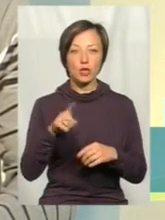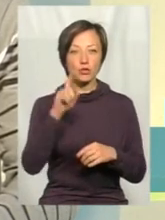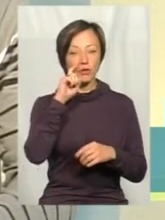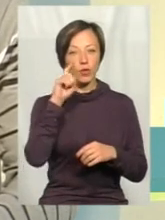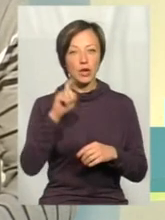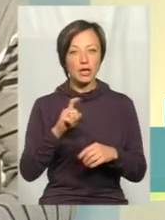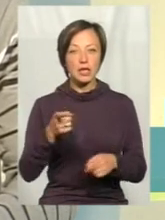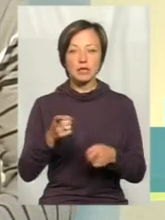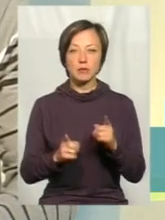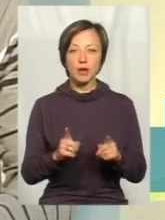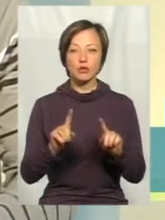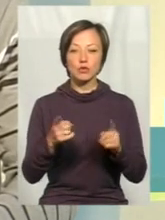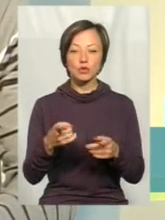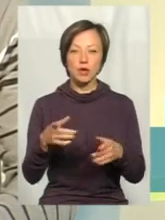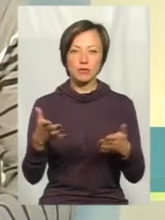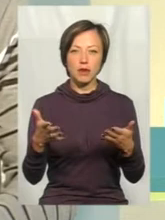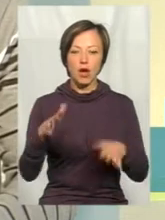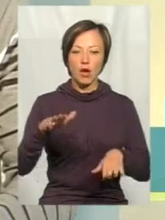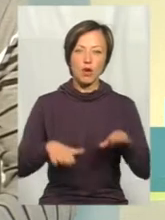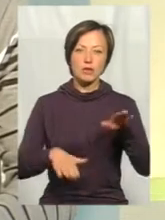Україні насправді дуже розбалансована